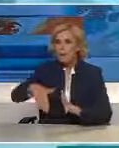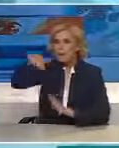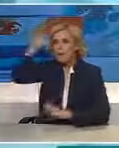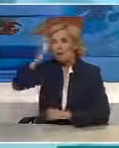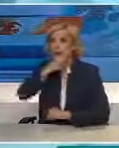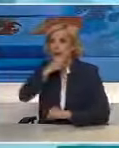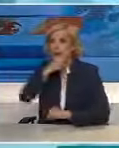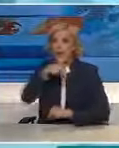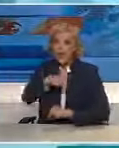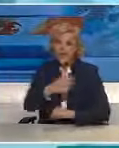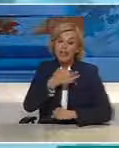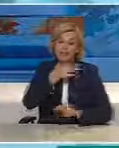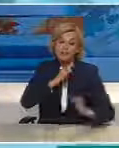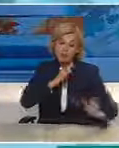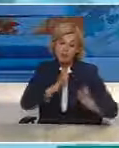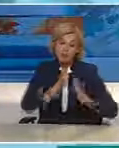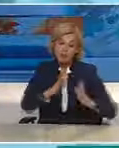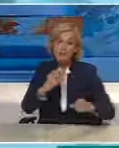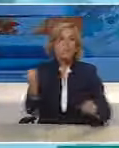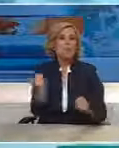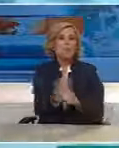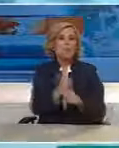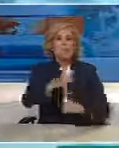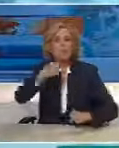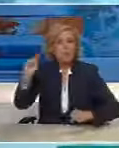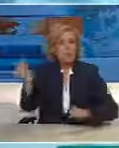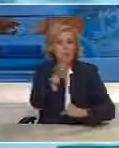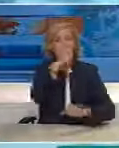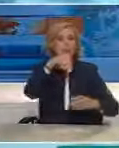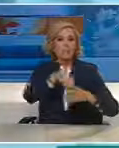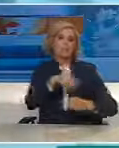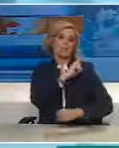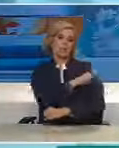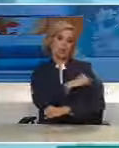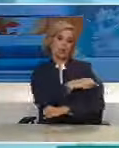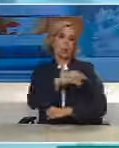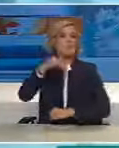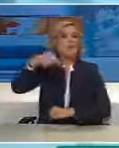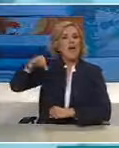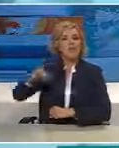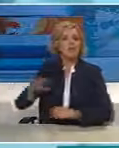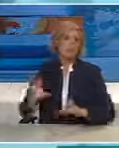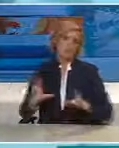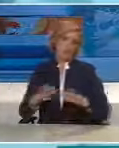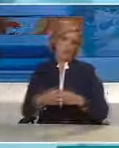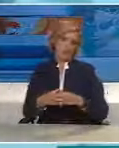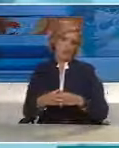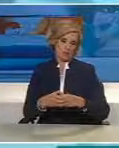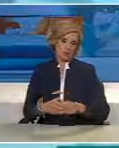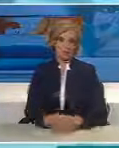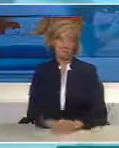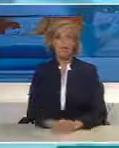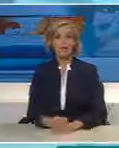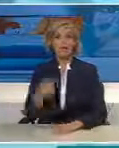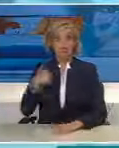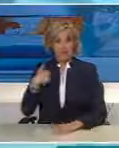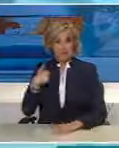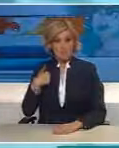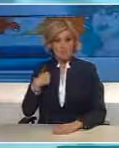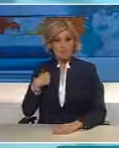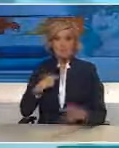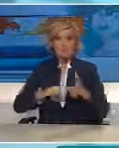προστατευτούν οι ασθενείς, οι επαγγελματίες υγείας, οι ευπαθείς και οι ευάλωτες ομάδες. Ένας τελευταίος λόγος για τον οποίο συνεχίζουμε